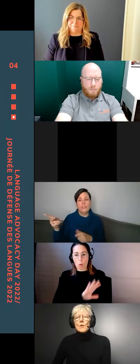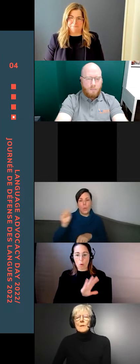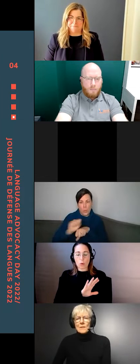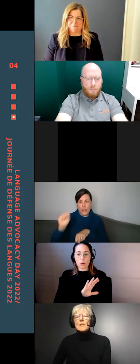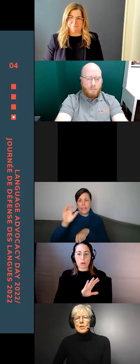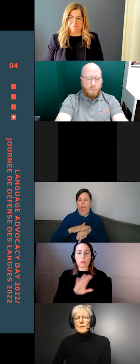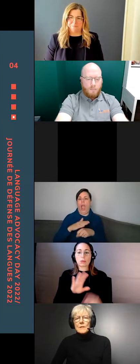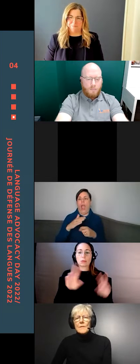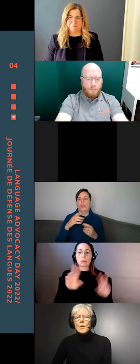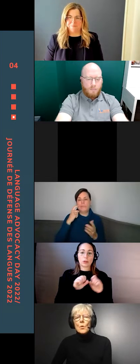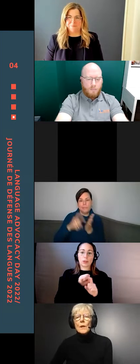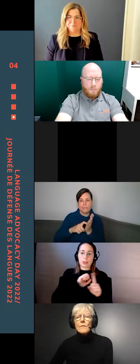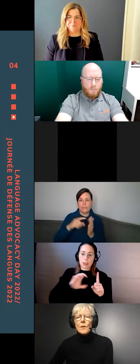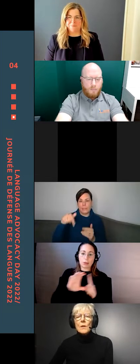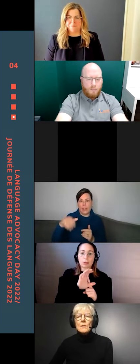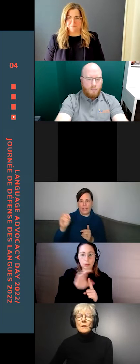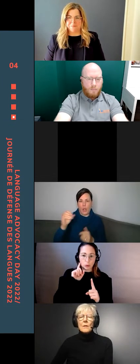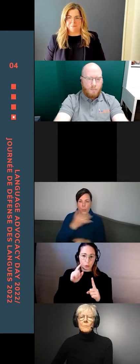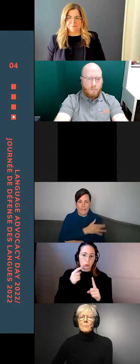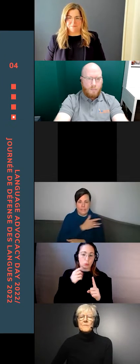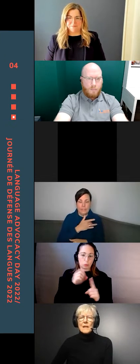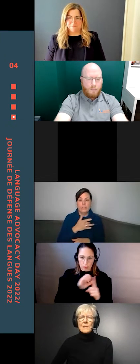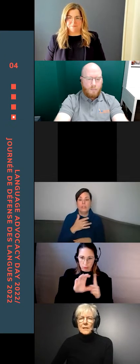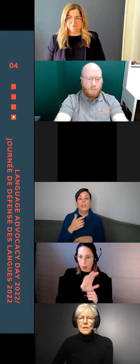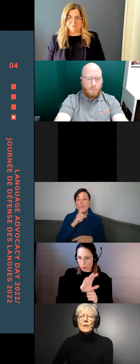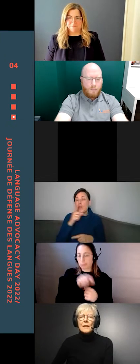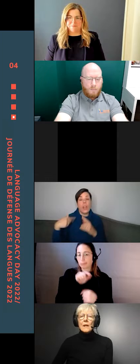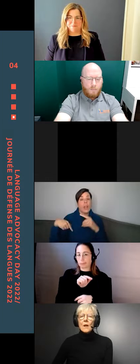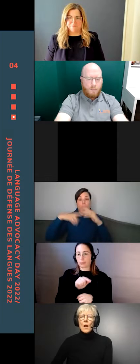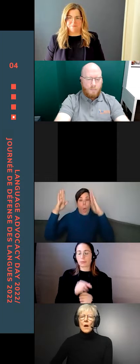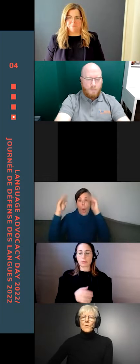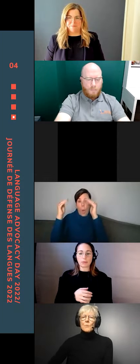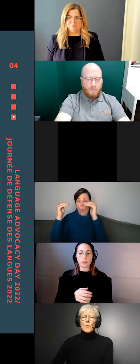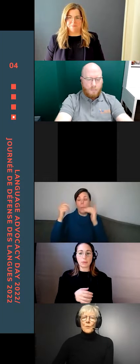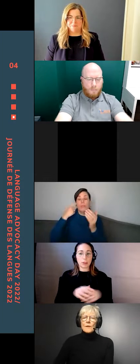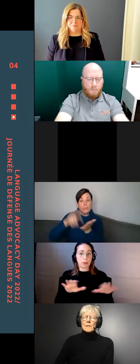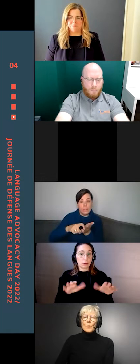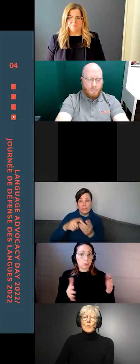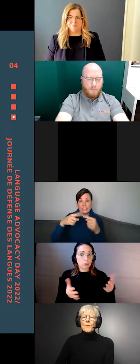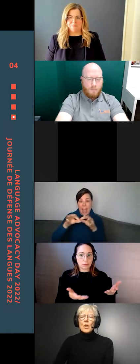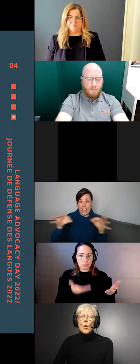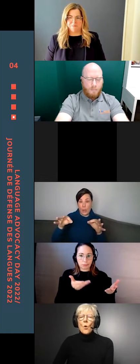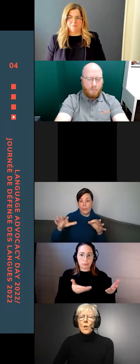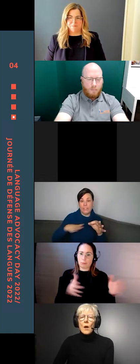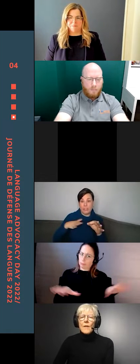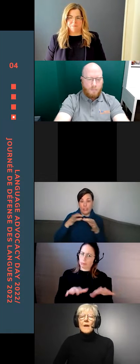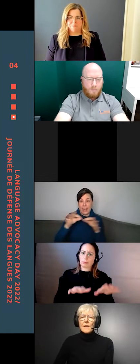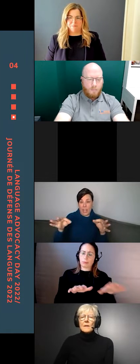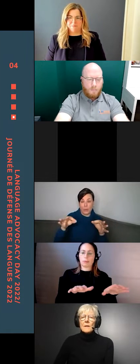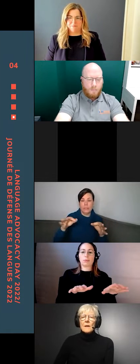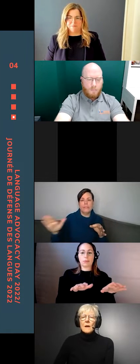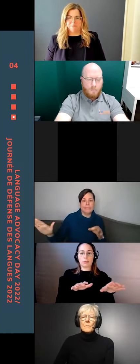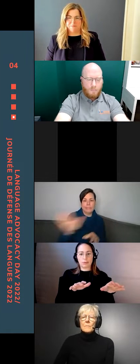maintenant, il y a la Société culturelle des sourds qui